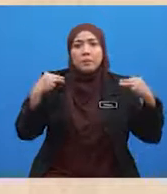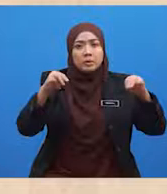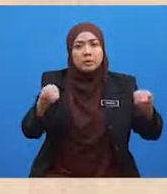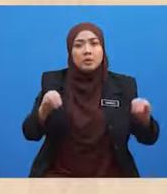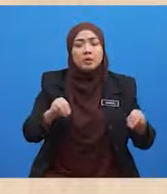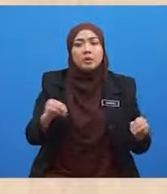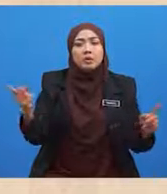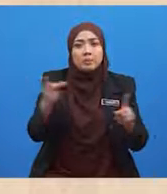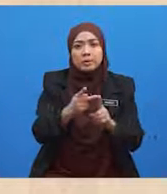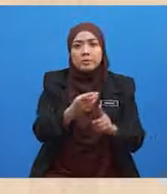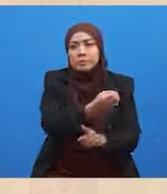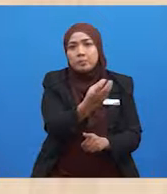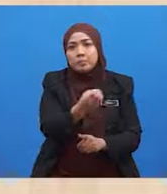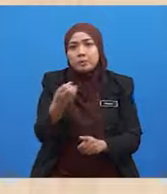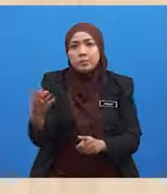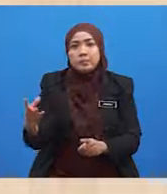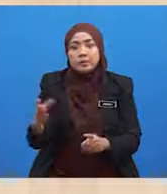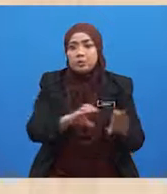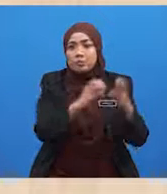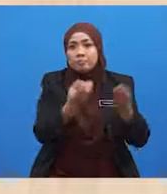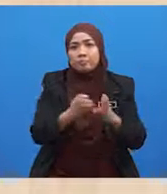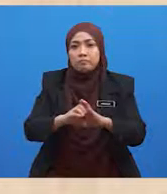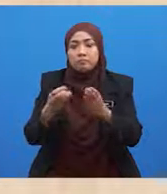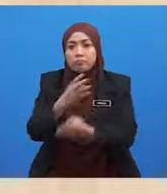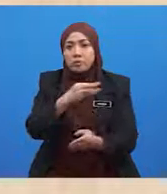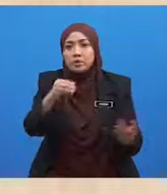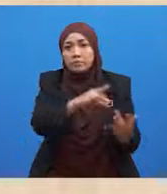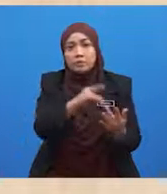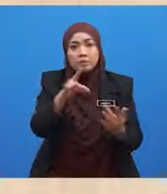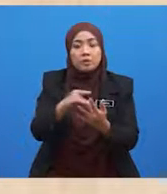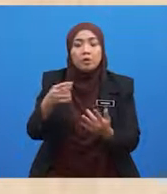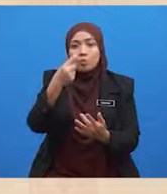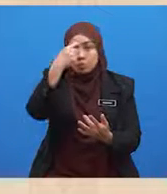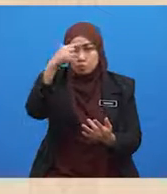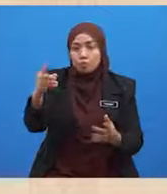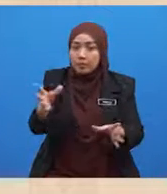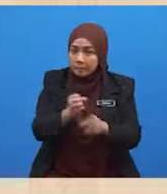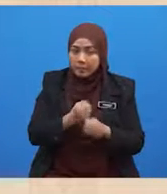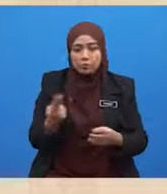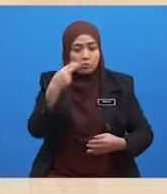segmen pasaran dan memilih Dek menyang menjanjikan keuntungan